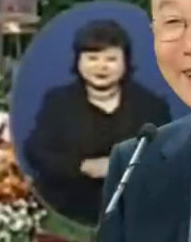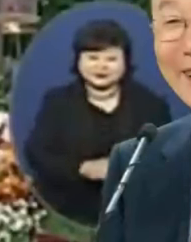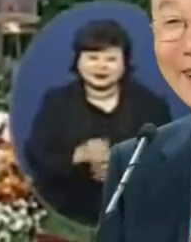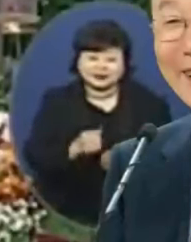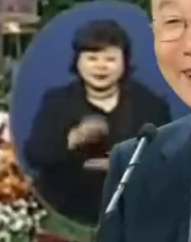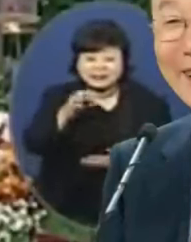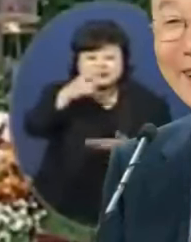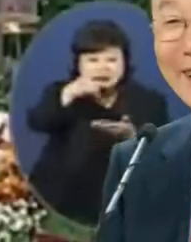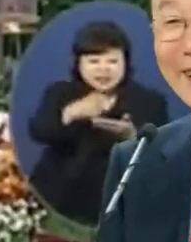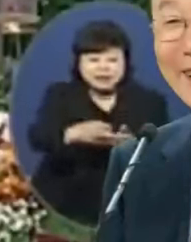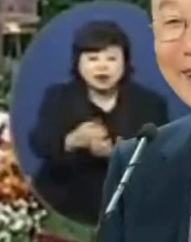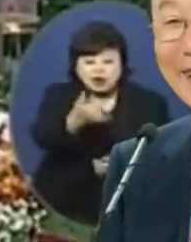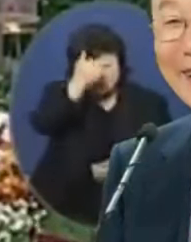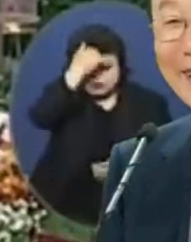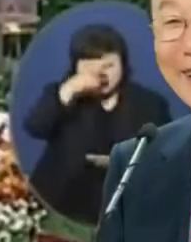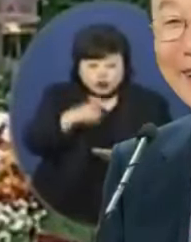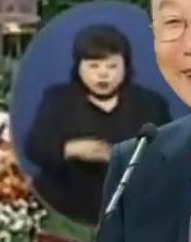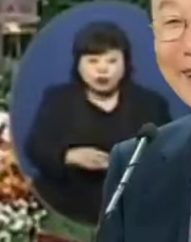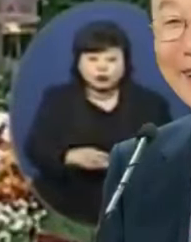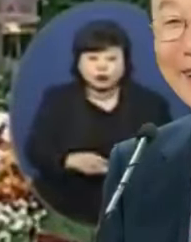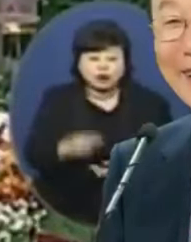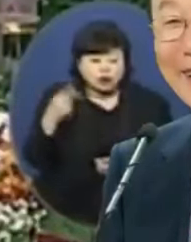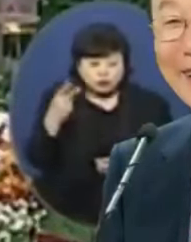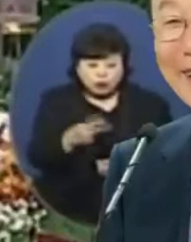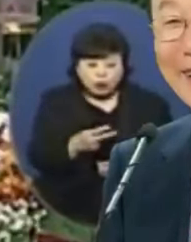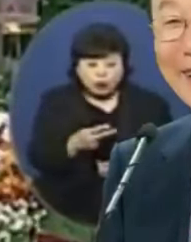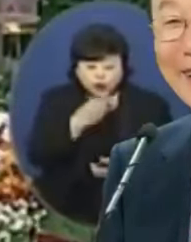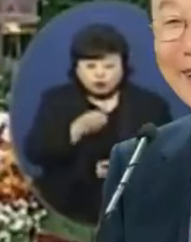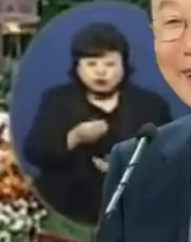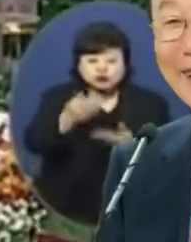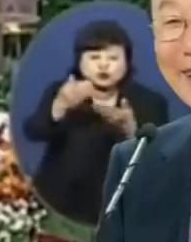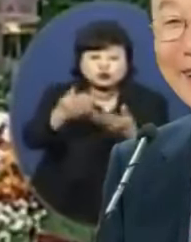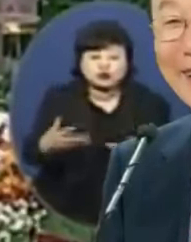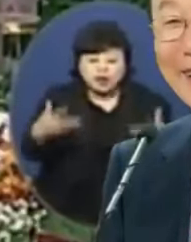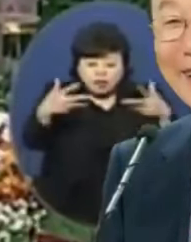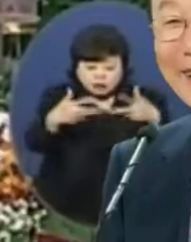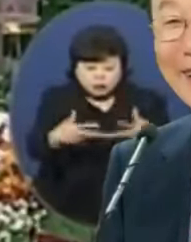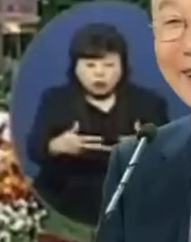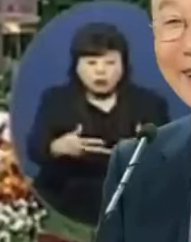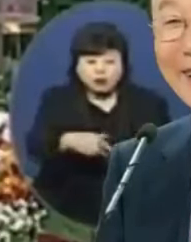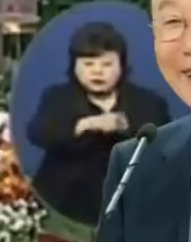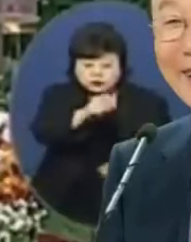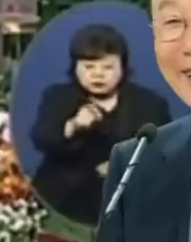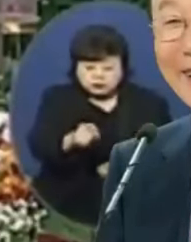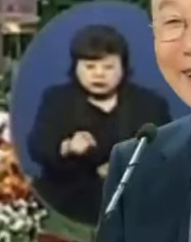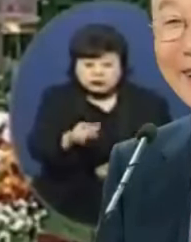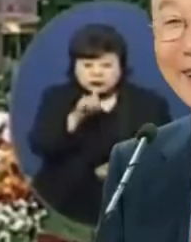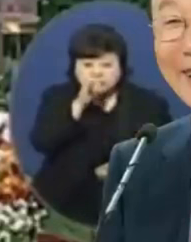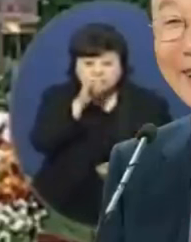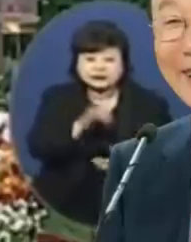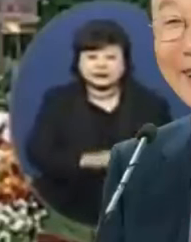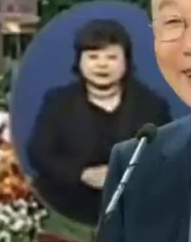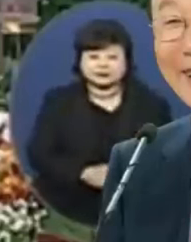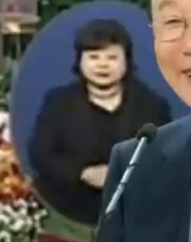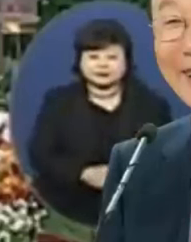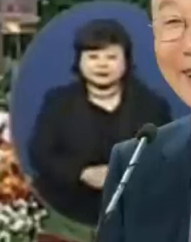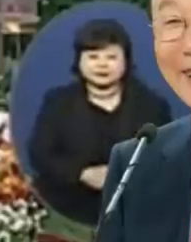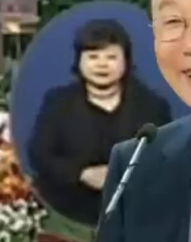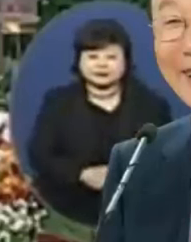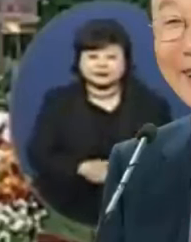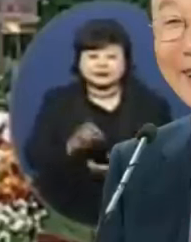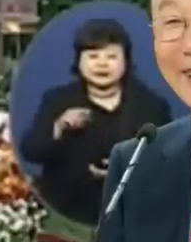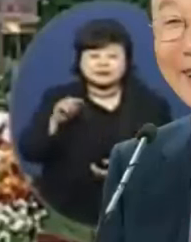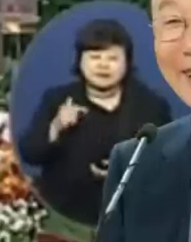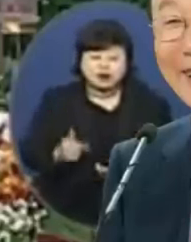그러므로 십계명은 윤리나 도덕의 계명일 뿐 아니라 축복의 조건을 도입한 말씀인 것입니다. 신명기